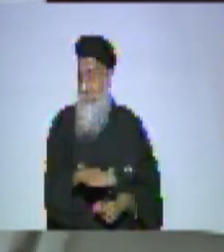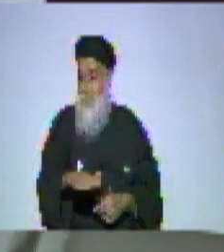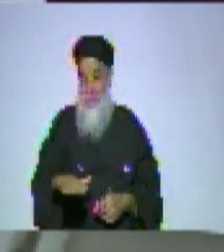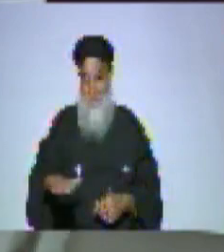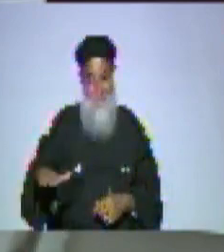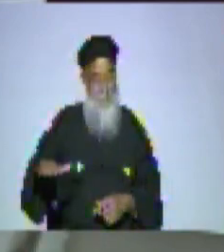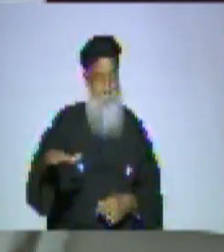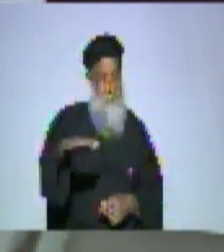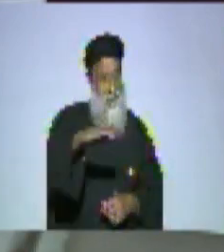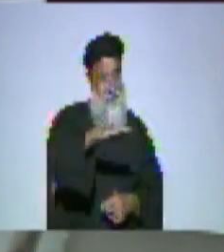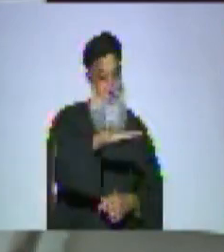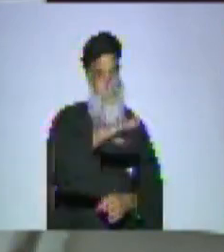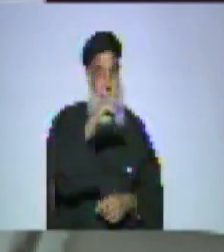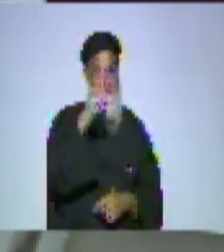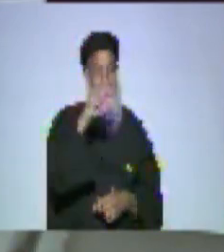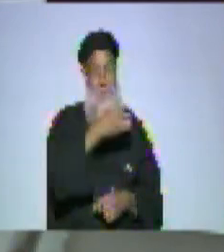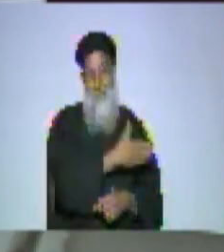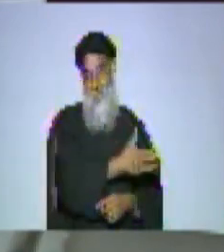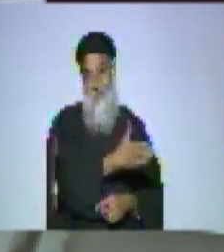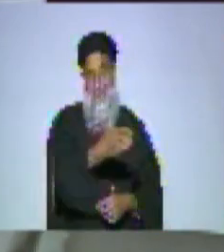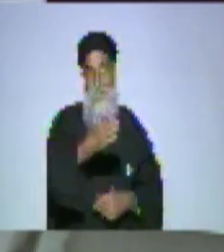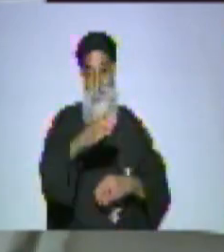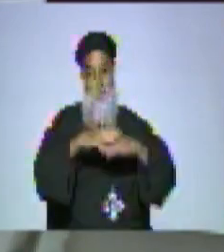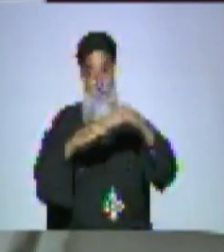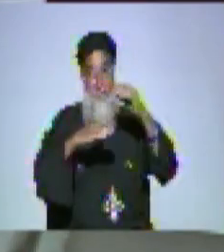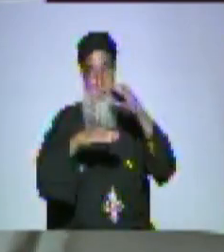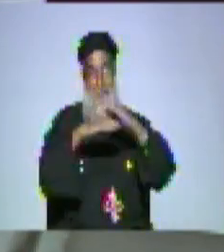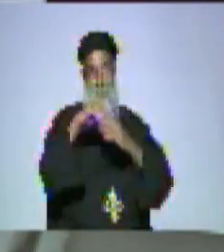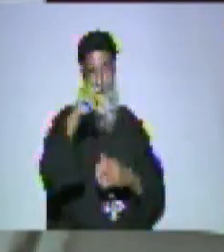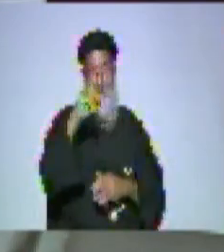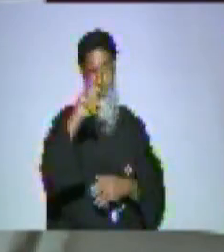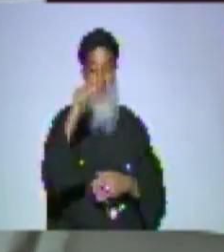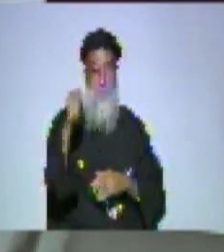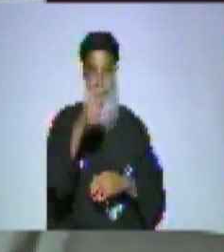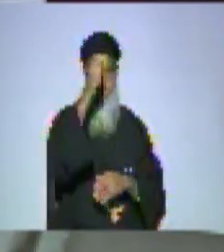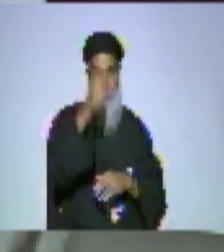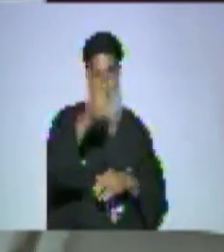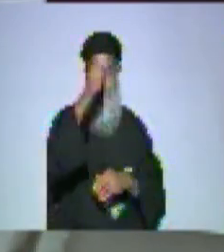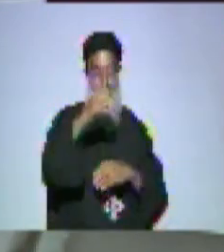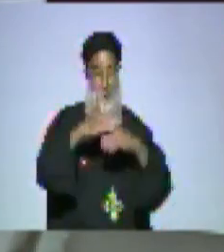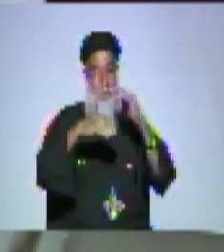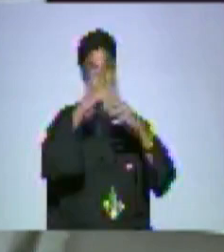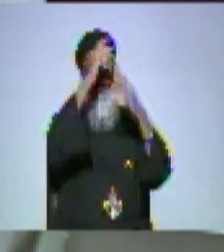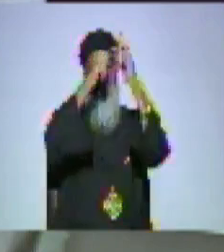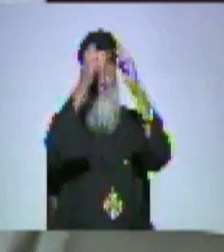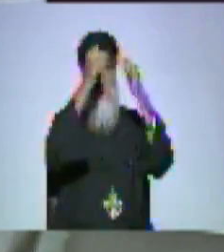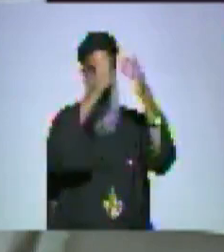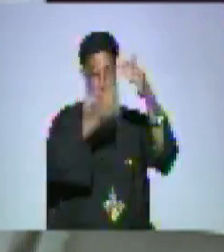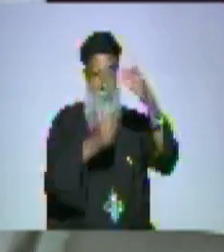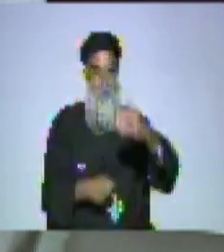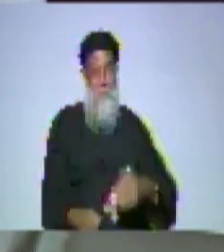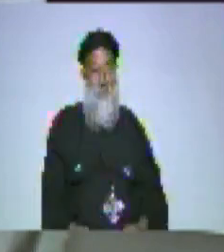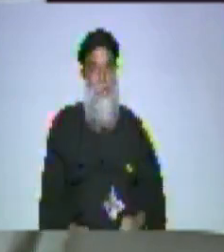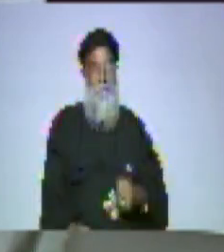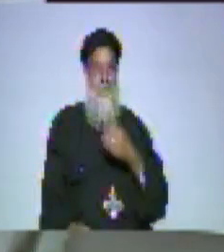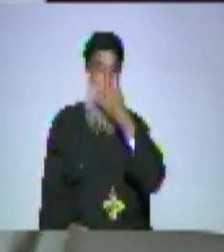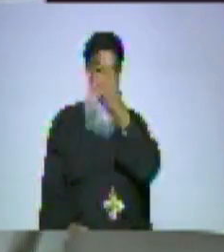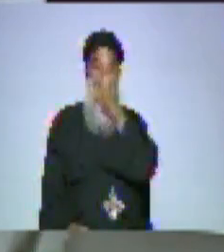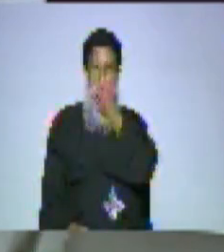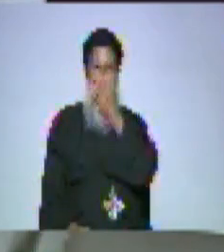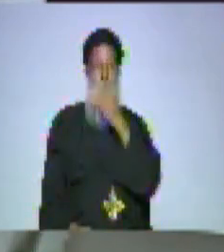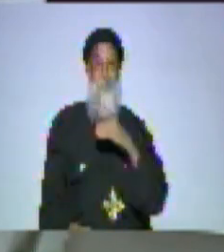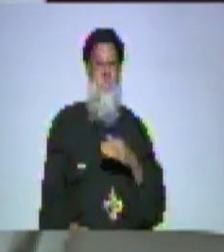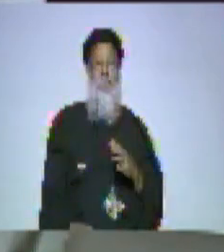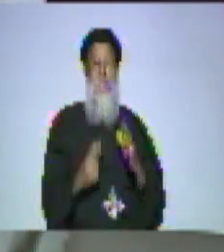تخلو من الماء المباني بتحتاج ميه مش كده المونه بتحتاج ميه بيبل الطوب